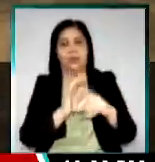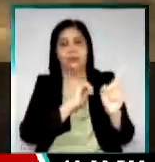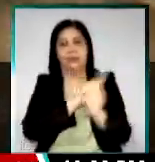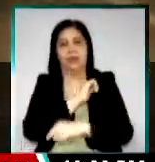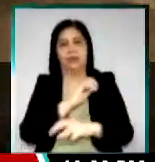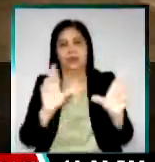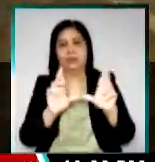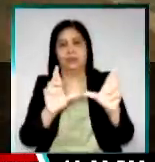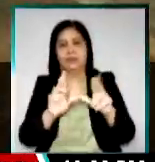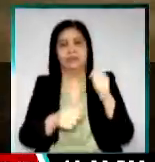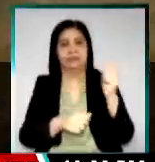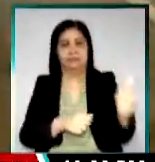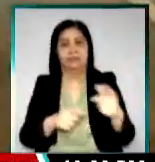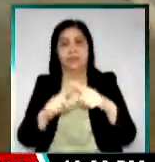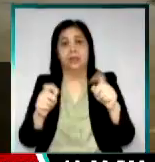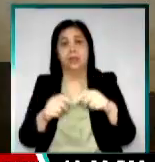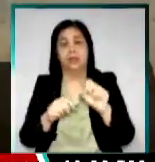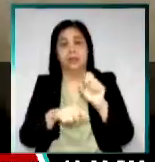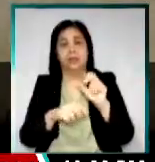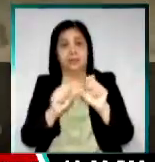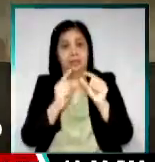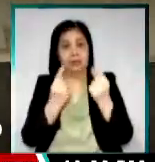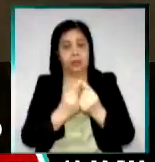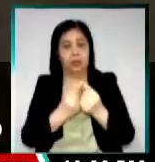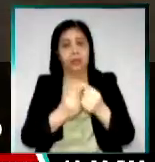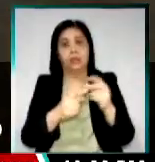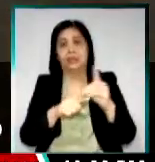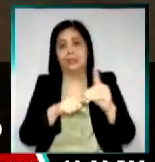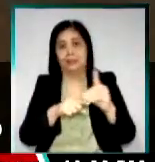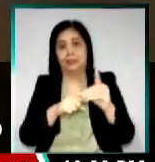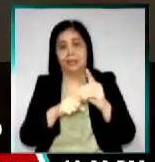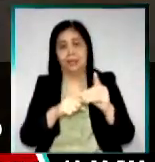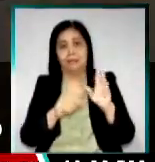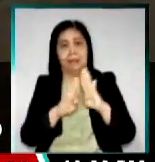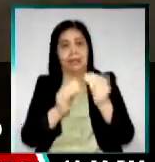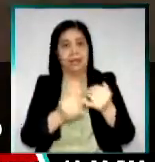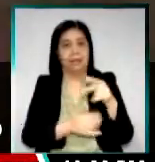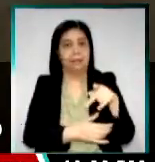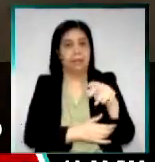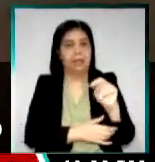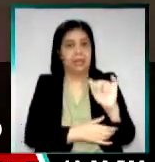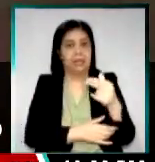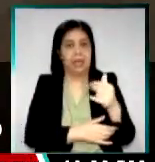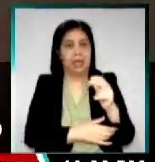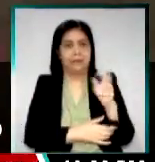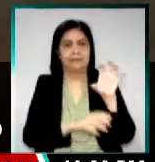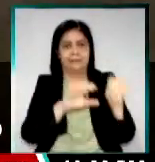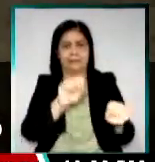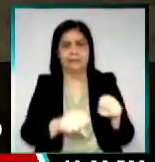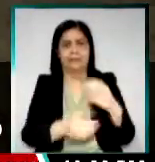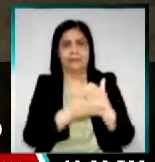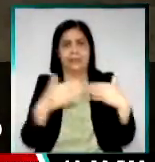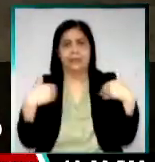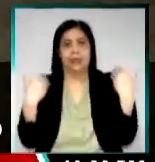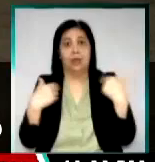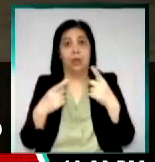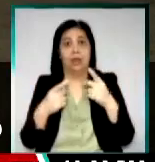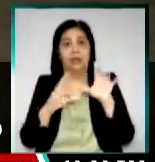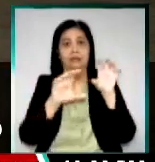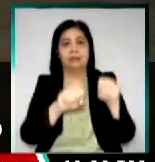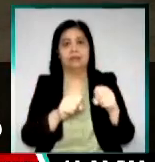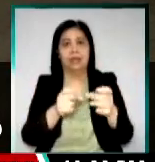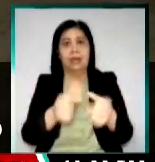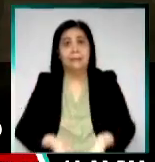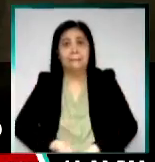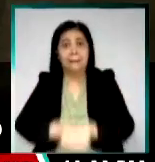din ng Task Force Disiplina ang near road sa Barangay Piniahan kung saan naaktuhan ang ilang kabataan na naglalaro ng volleyball pasado alas 3 ng madaling